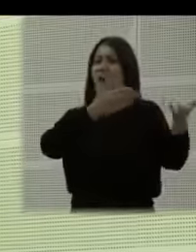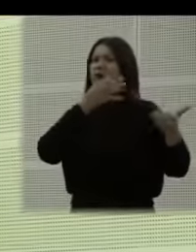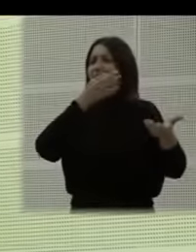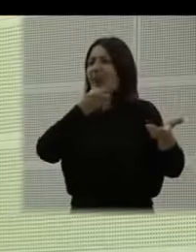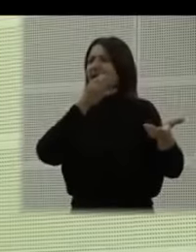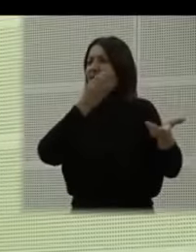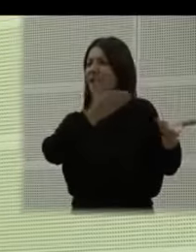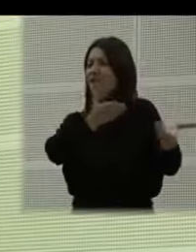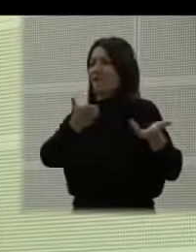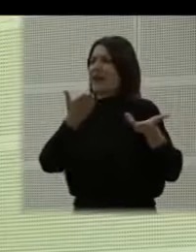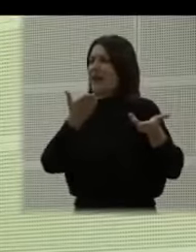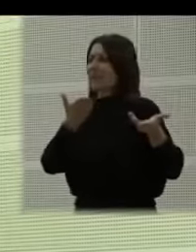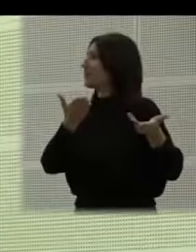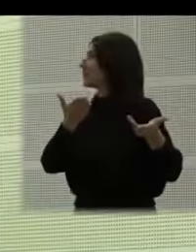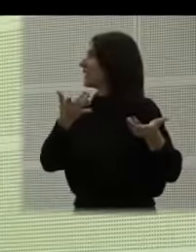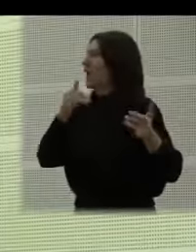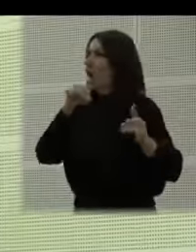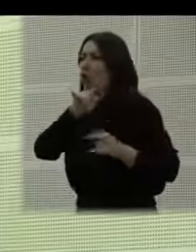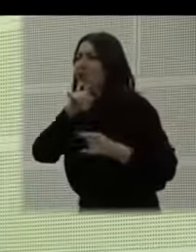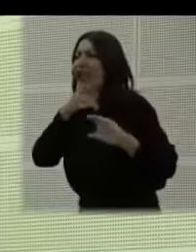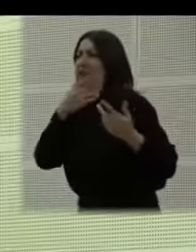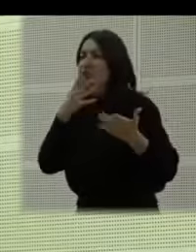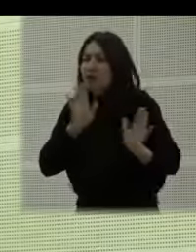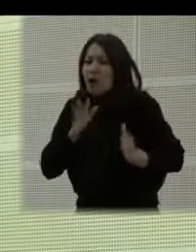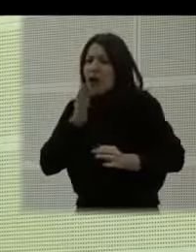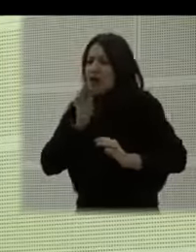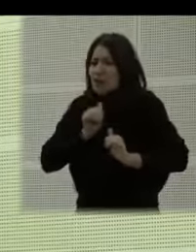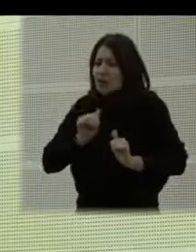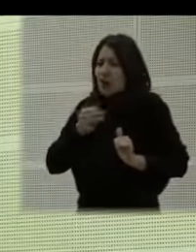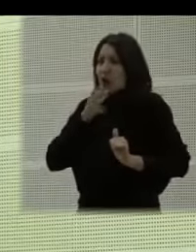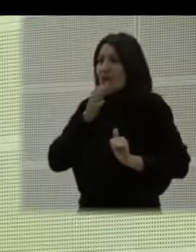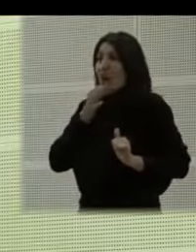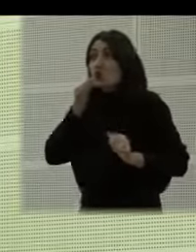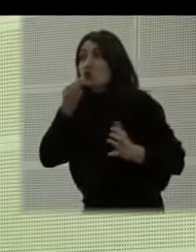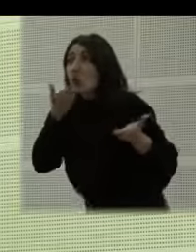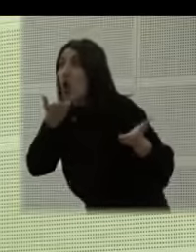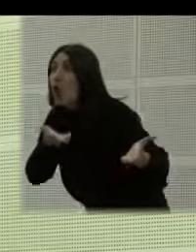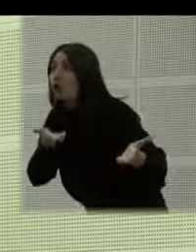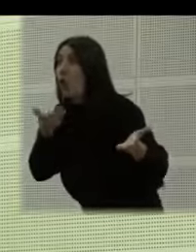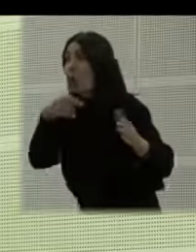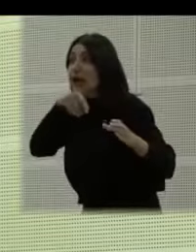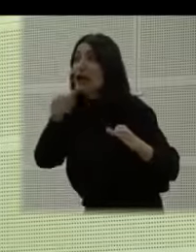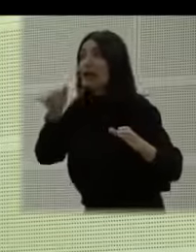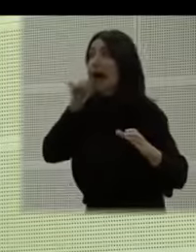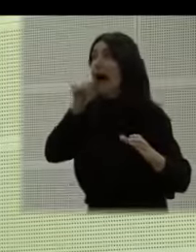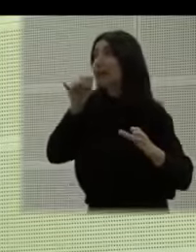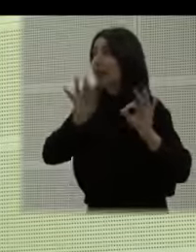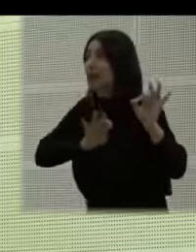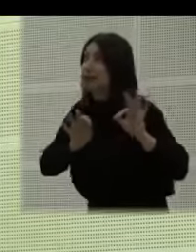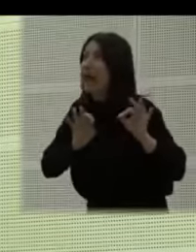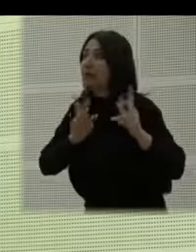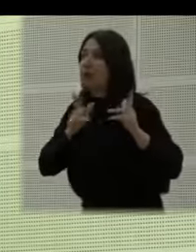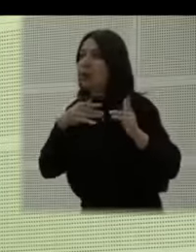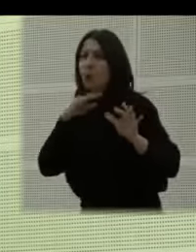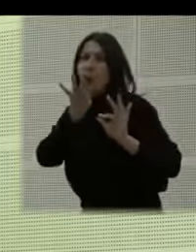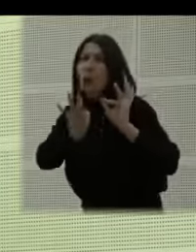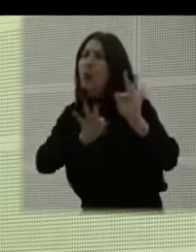per l'onorevole. Cosa vuoi, un cornetto o qualcosa? Dico, no, un caffè, va bene, ok. Lo zucchero come lo vuoi, di canna, dietetico. Prendo sto